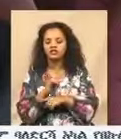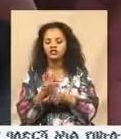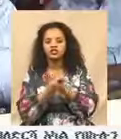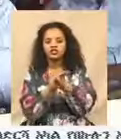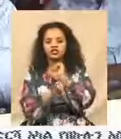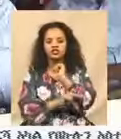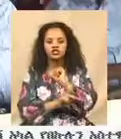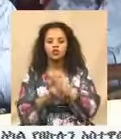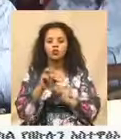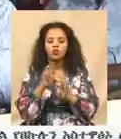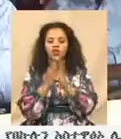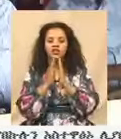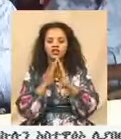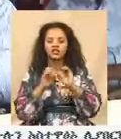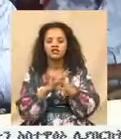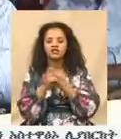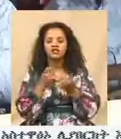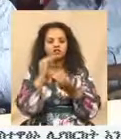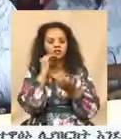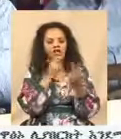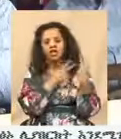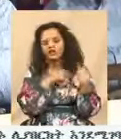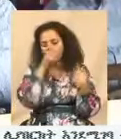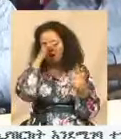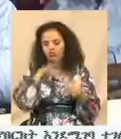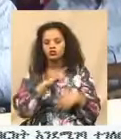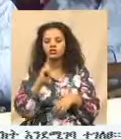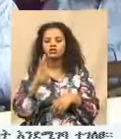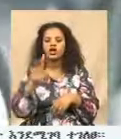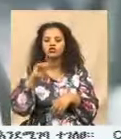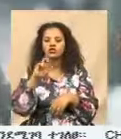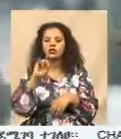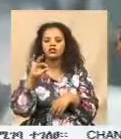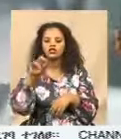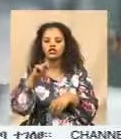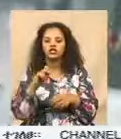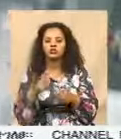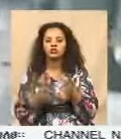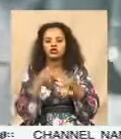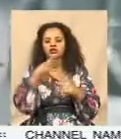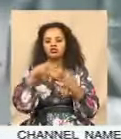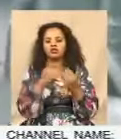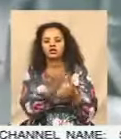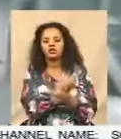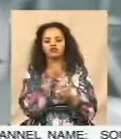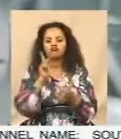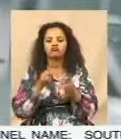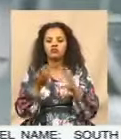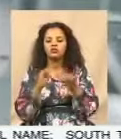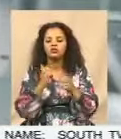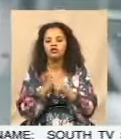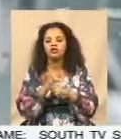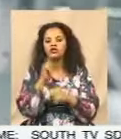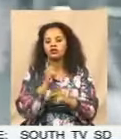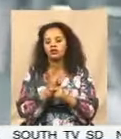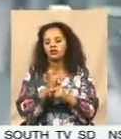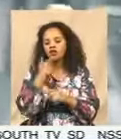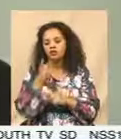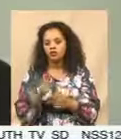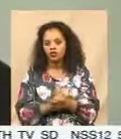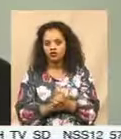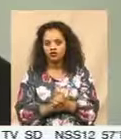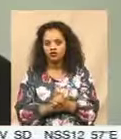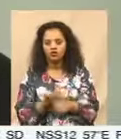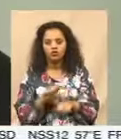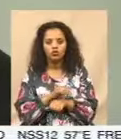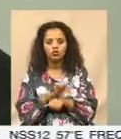ድርጅት የወልቂጤ ቅርንጫፍ ጽህፈት ቤት ኃላፊ አቶ ንጋቱ ወልዴም የሶስተኛው ዙር ክትባት ስኬታማ እንዲሆን መስራት ይጠበቅብናል ብለዋል።